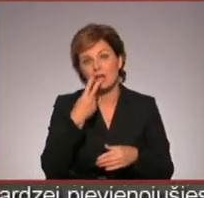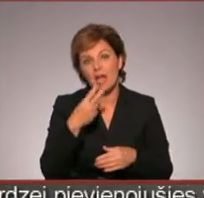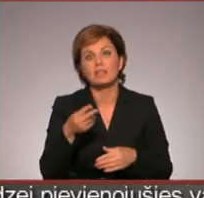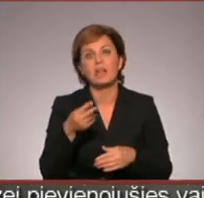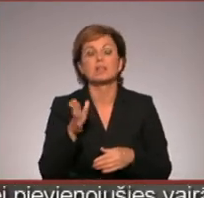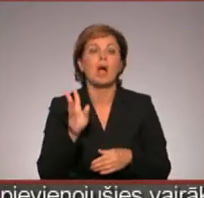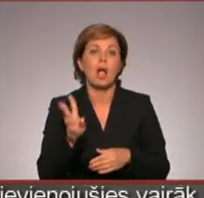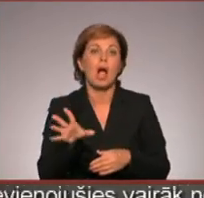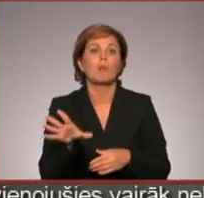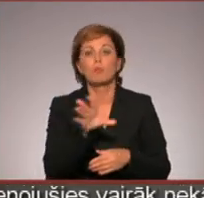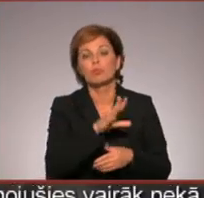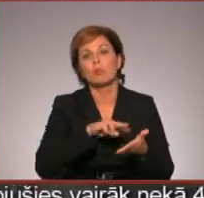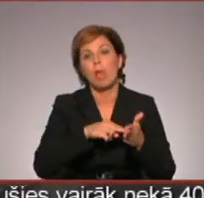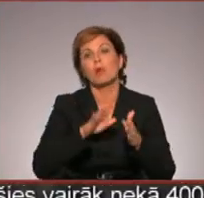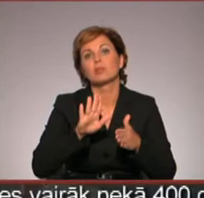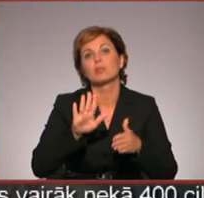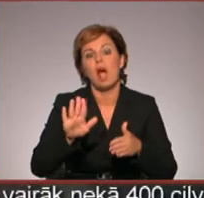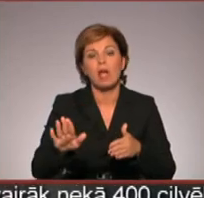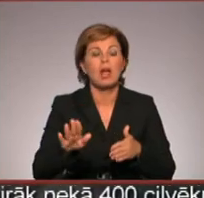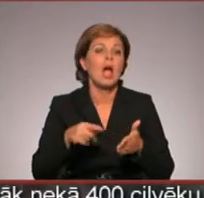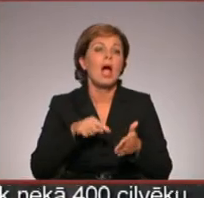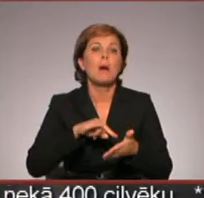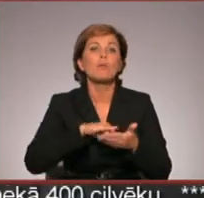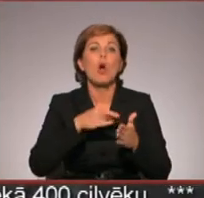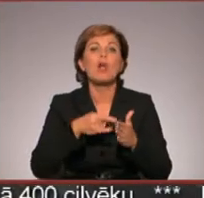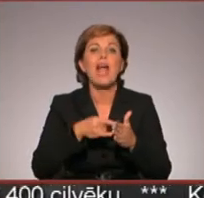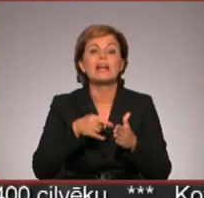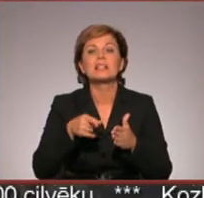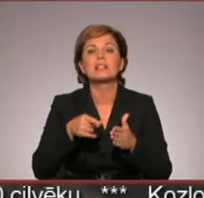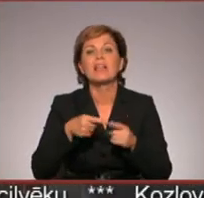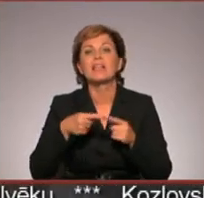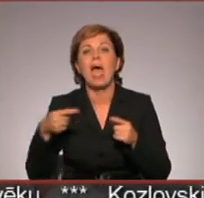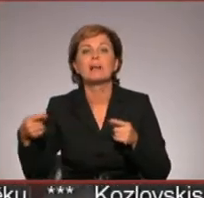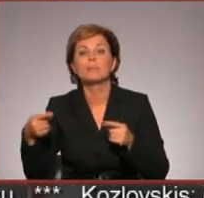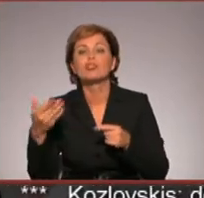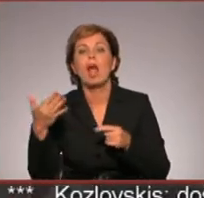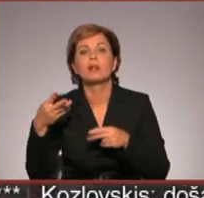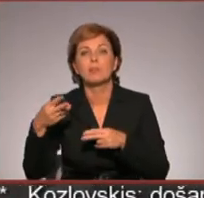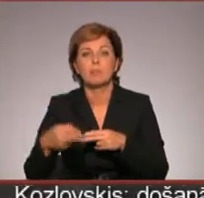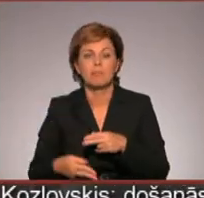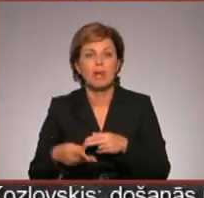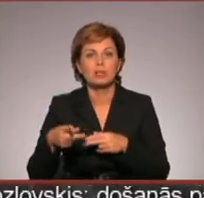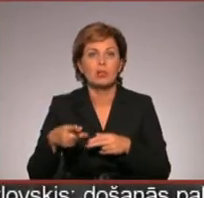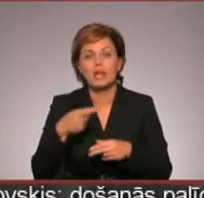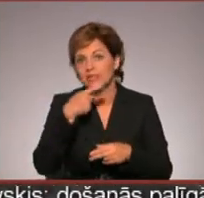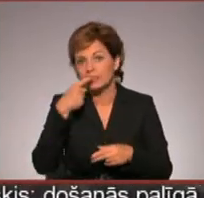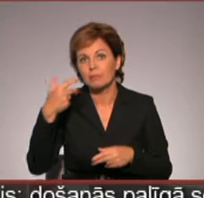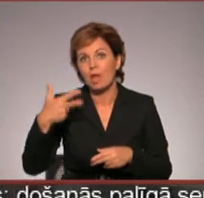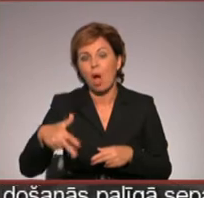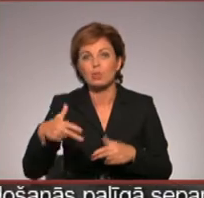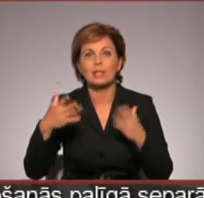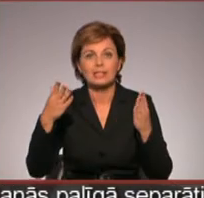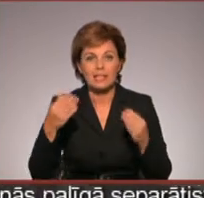redzēsim, kā viss plānot tālāk. Kāda ir projekta termiņa? Projekta termiņa ir 180